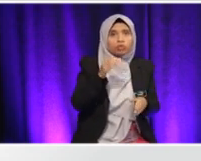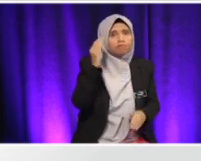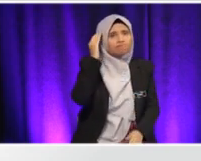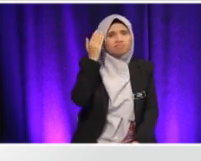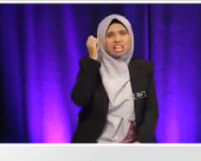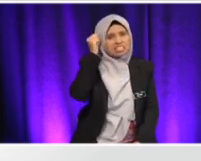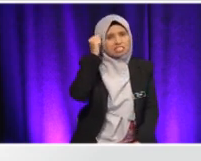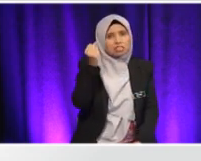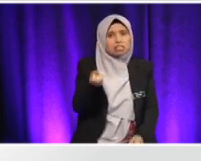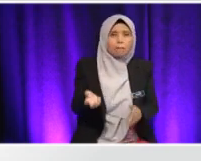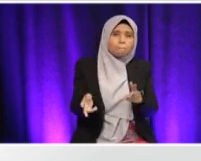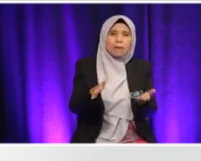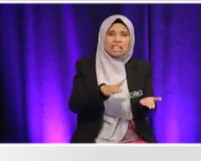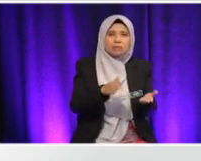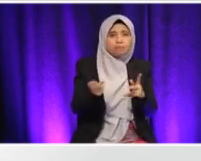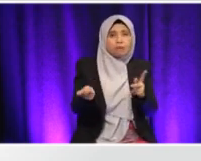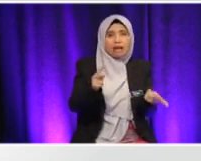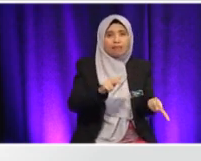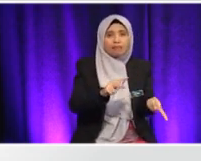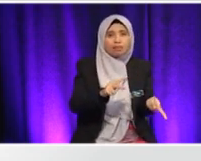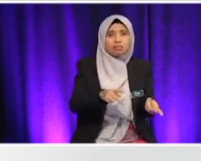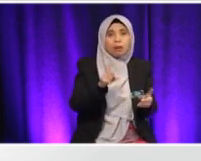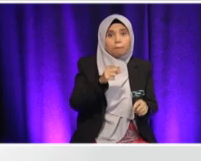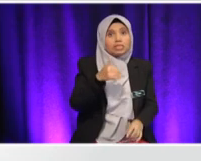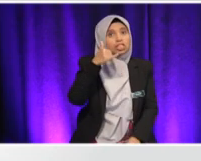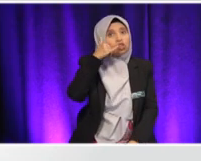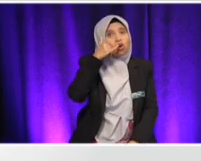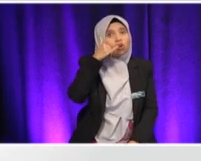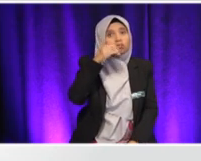ketemu meminta bantuan awal dengan menghubungi